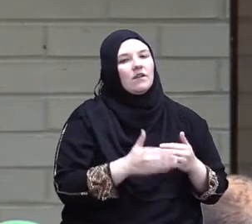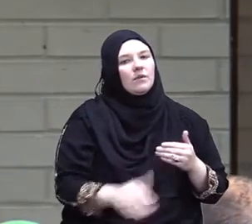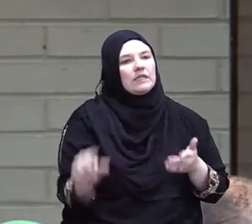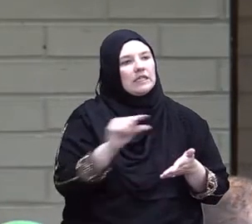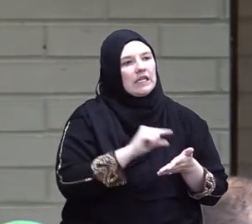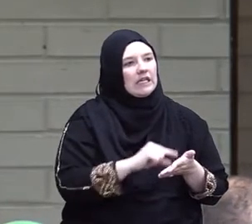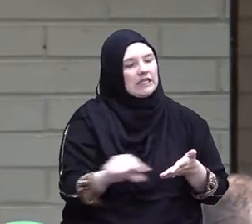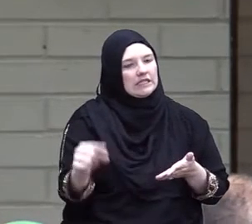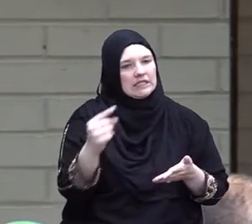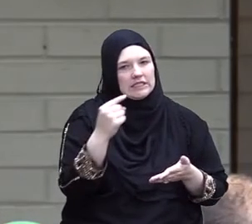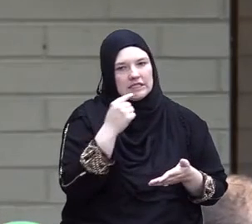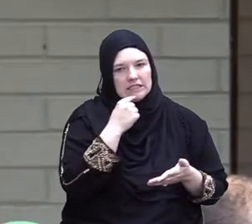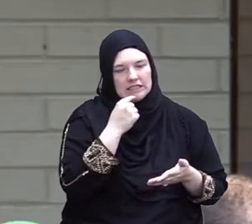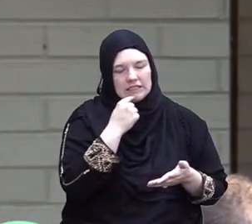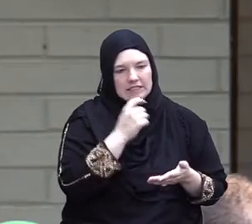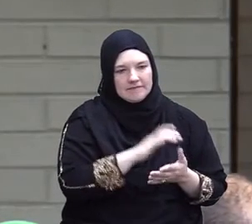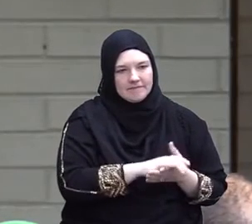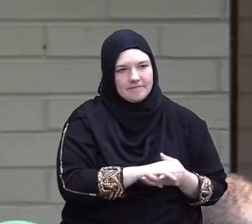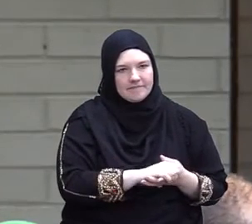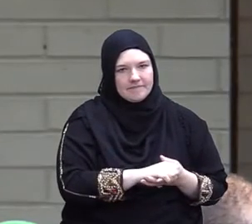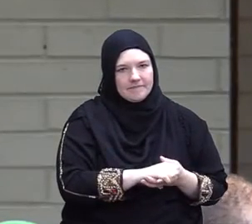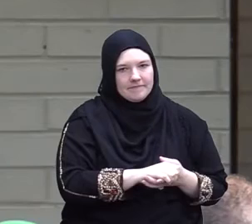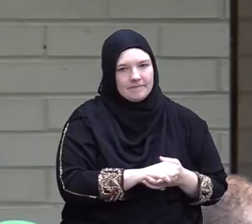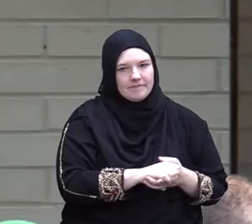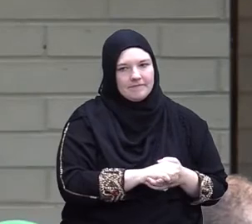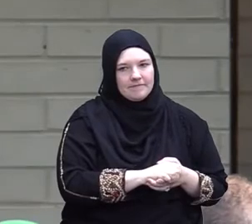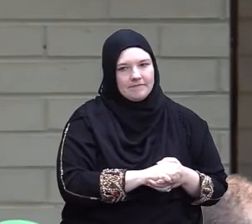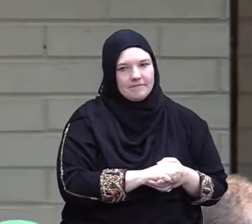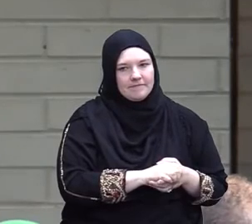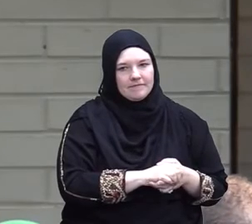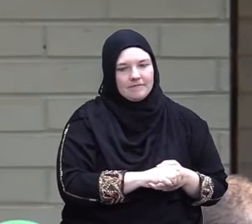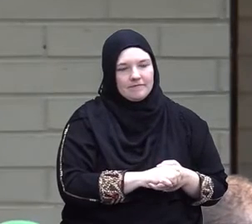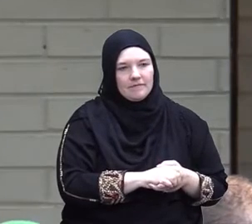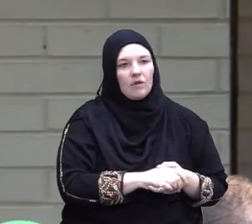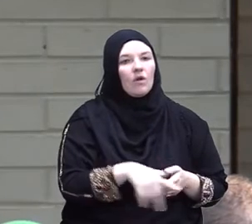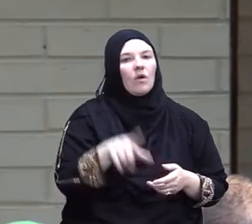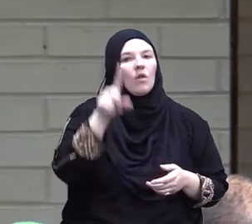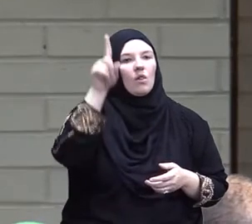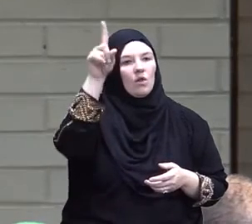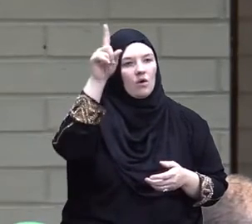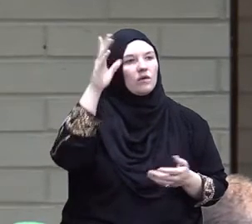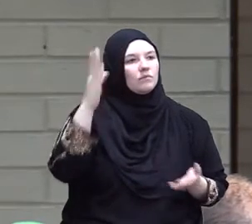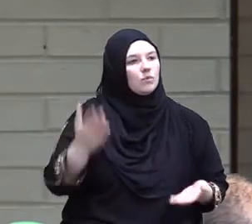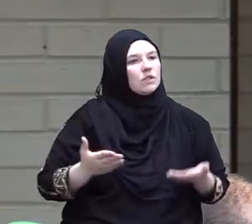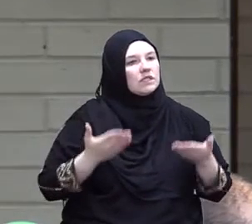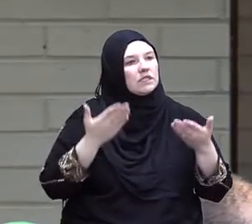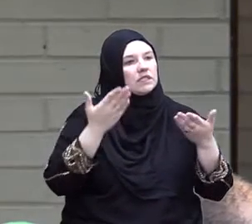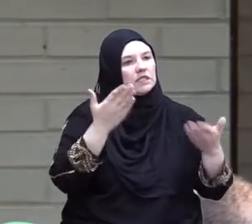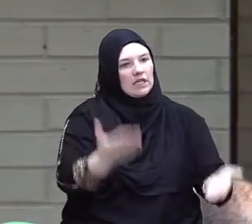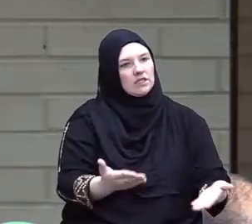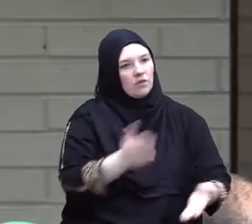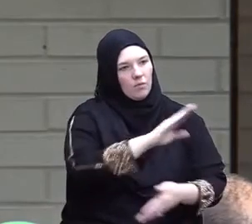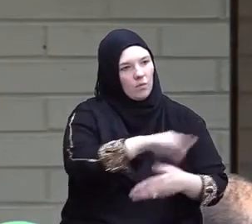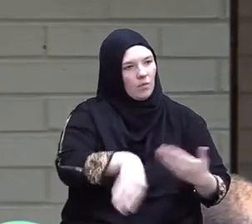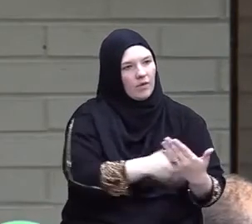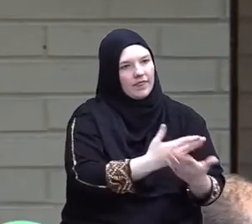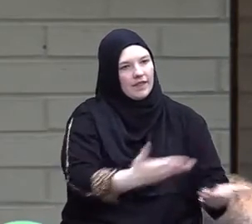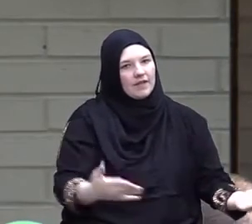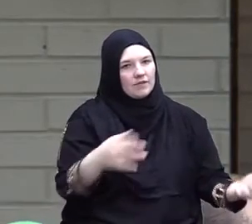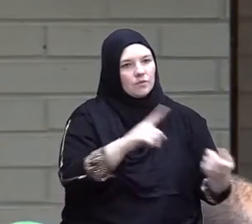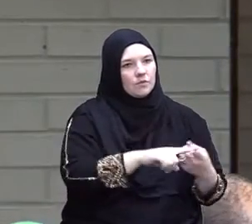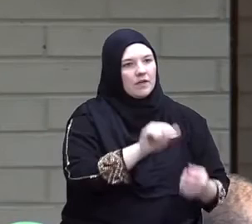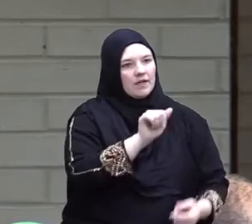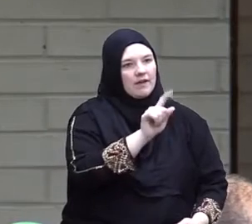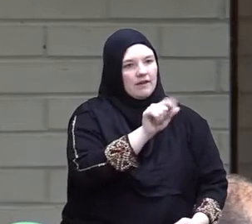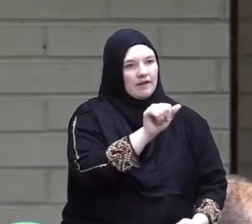says, ثُمَّ عَرَضَهُمْ. Allah presented those things.